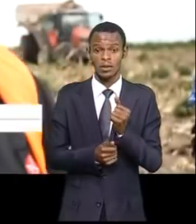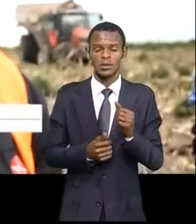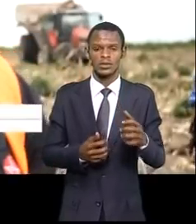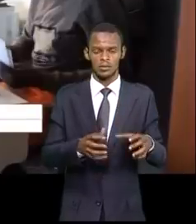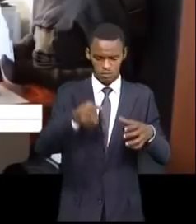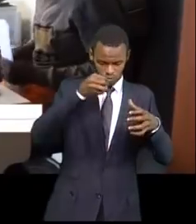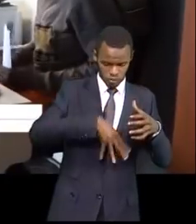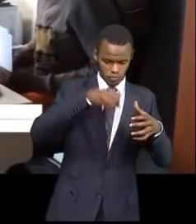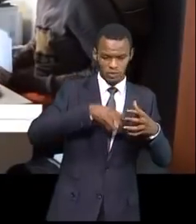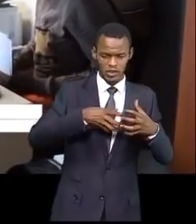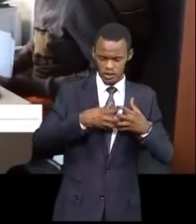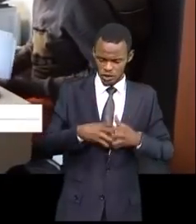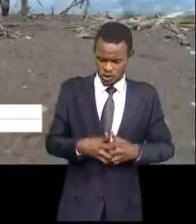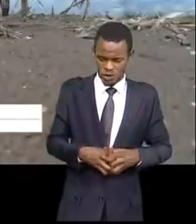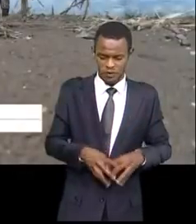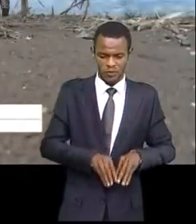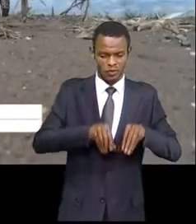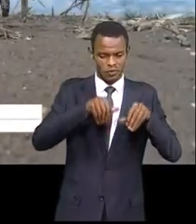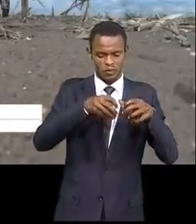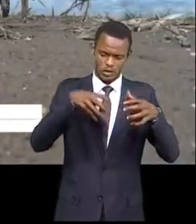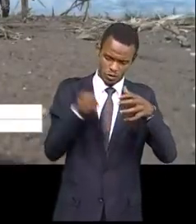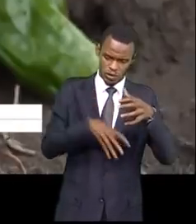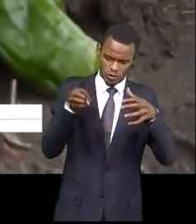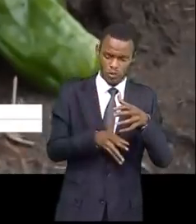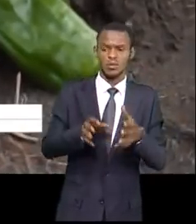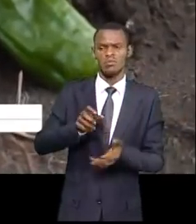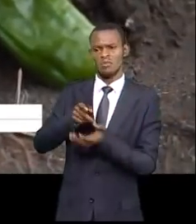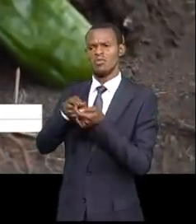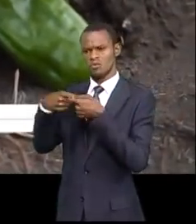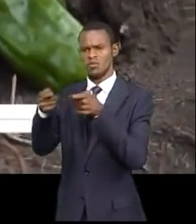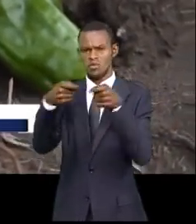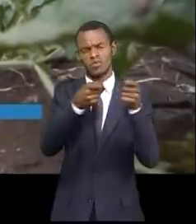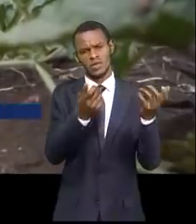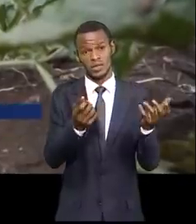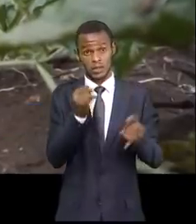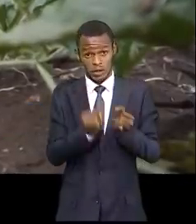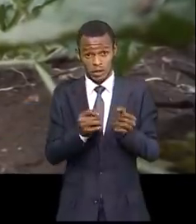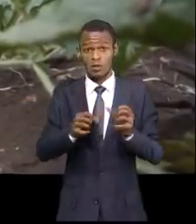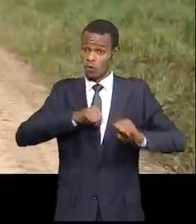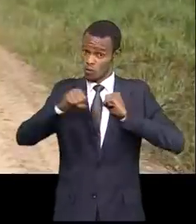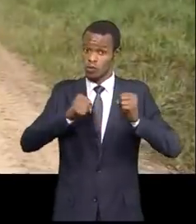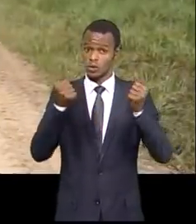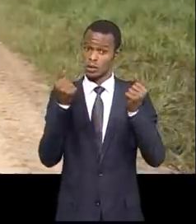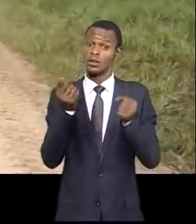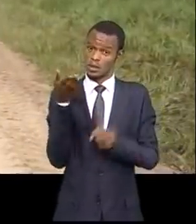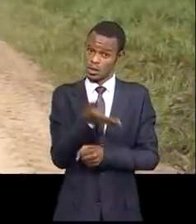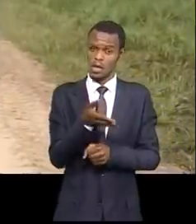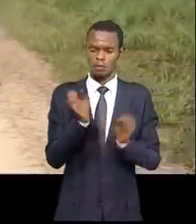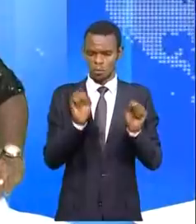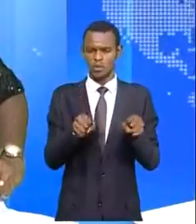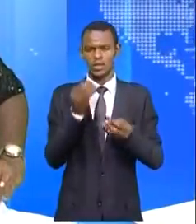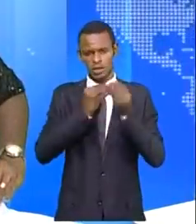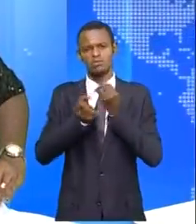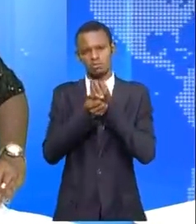produisons si la volonté y a la possibilité de garantir la sécurité alimentaire au peuple congolais n'est pas un mirage